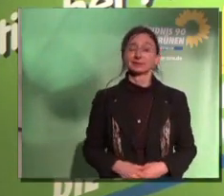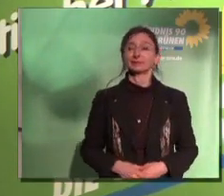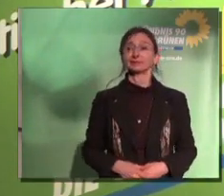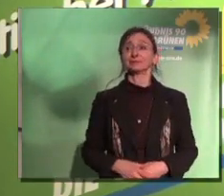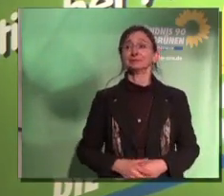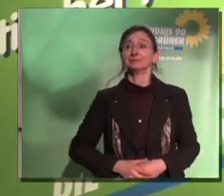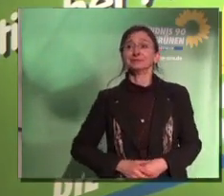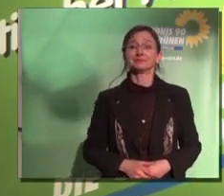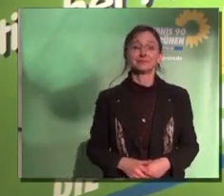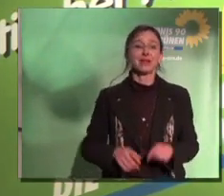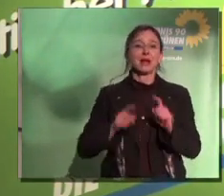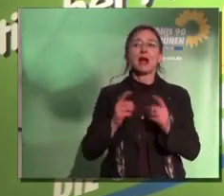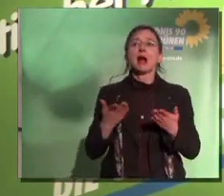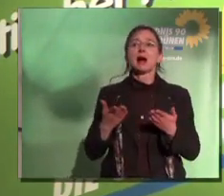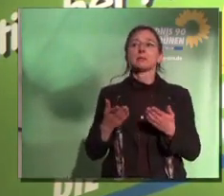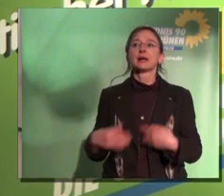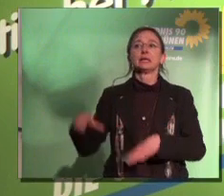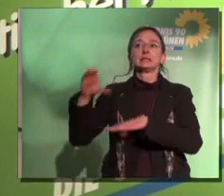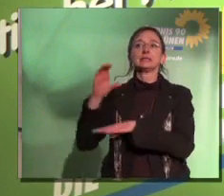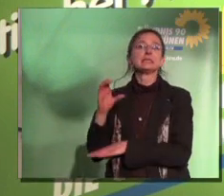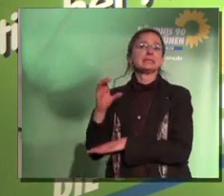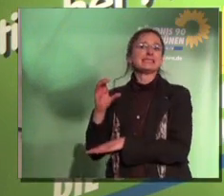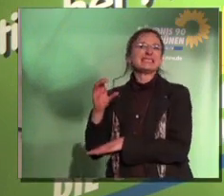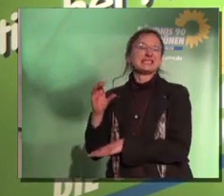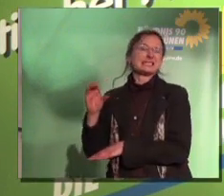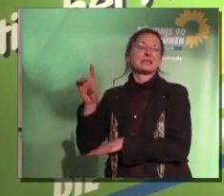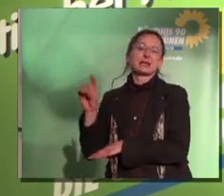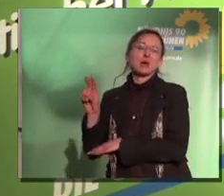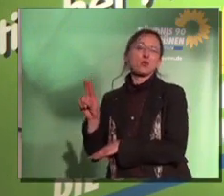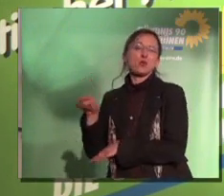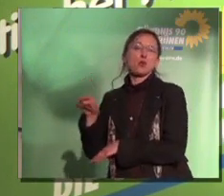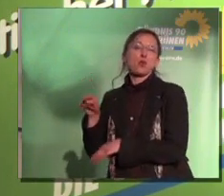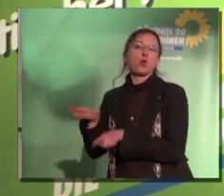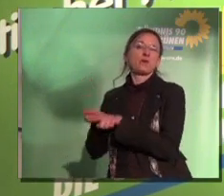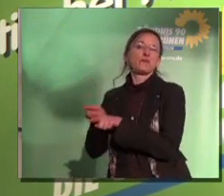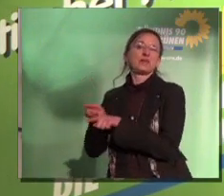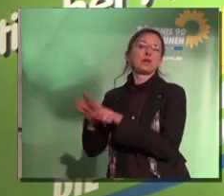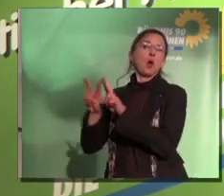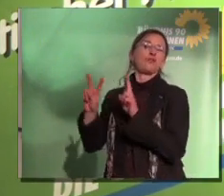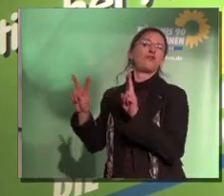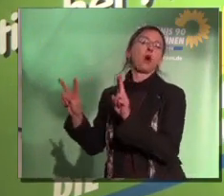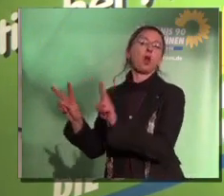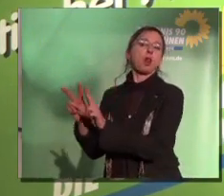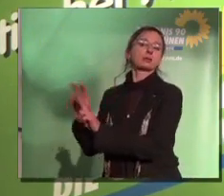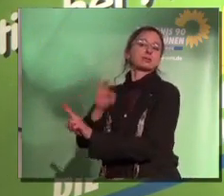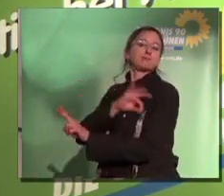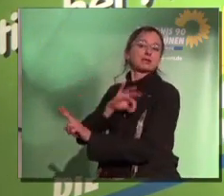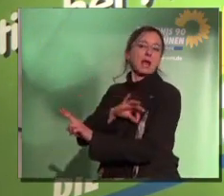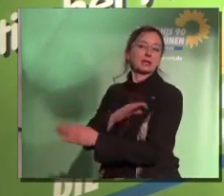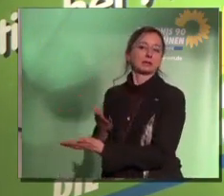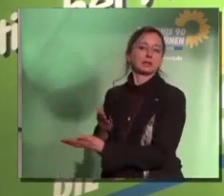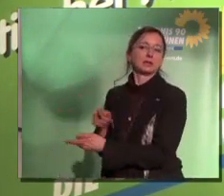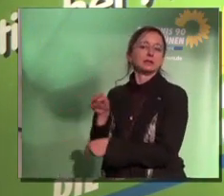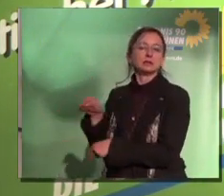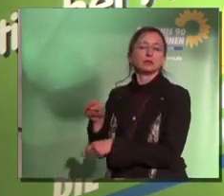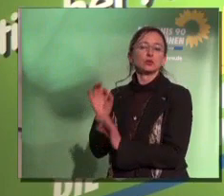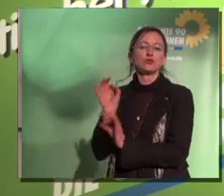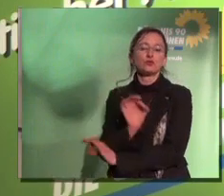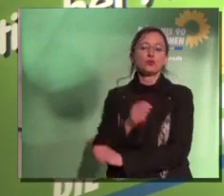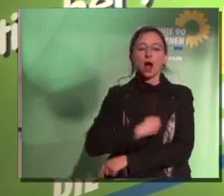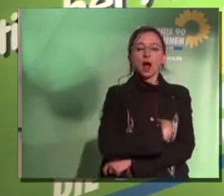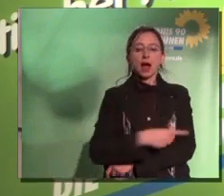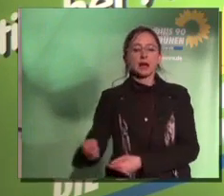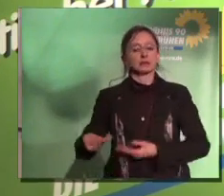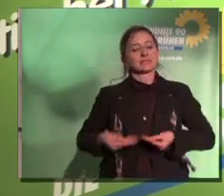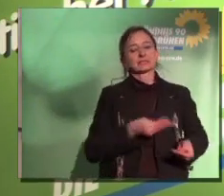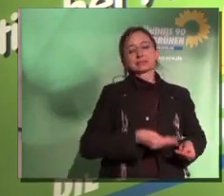Aber die CDU ist halt eine Volkspartei. Und so eine Volkspartei, die ist ja Volkspartei. Ja? Und deshalb muss sie für alle was geben. Ne? Jeder muss